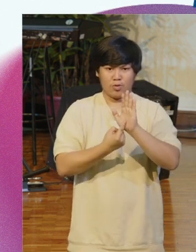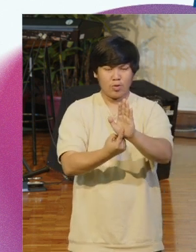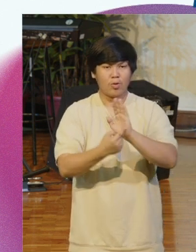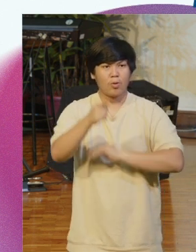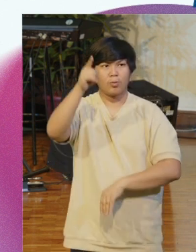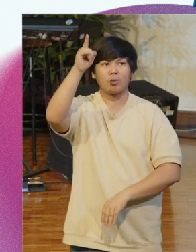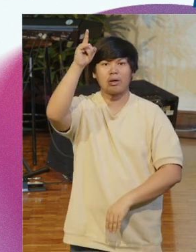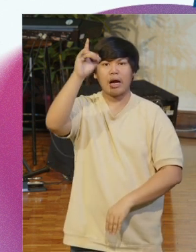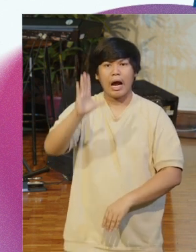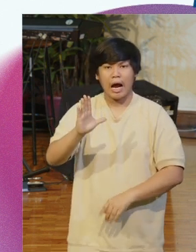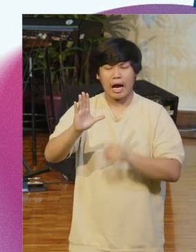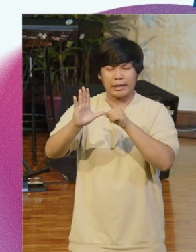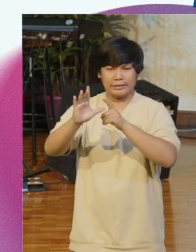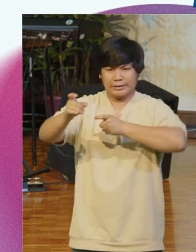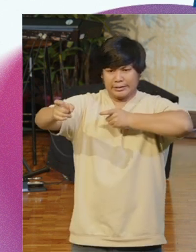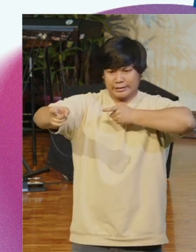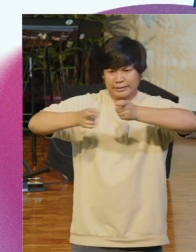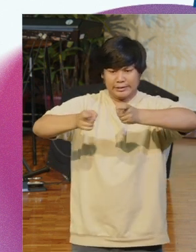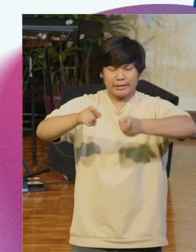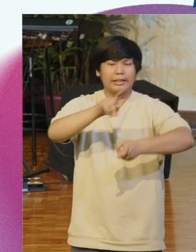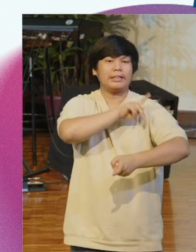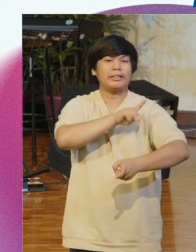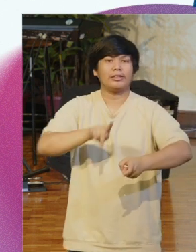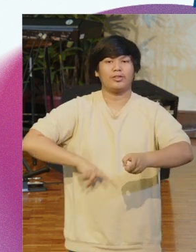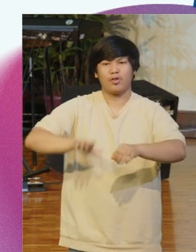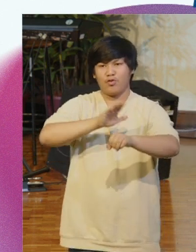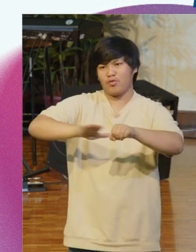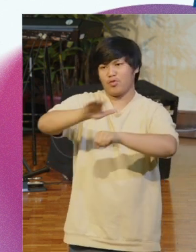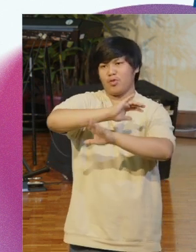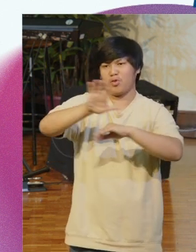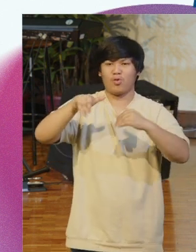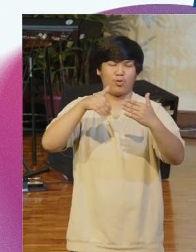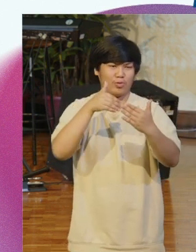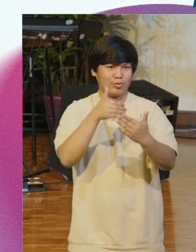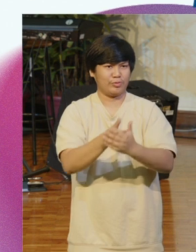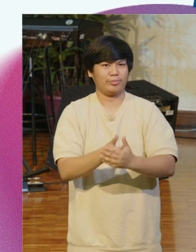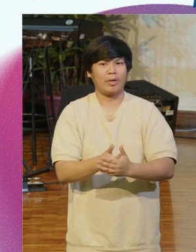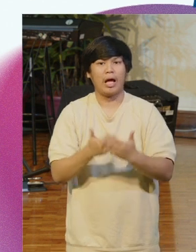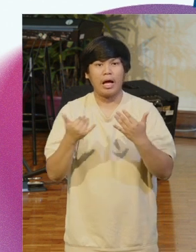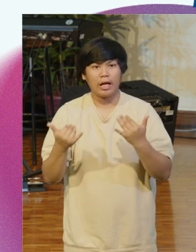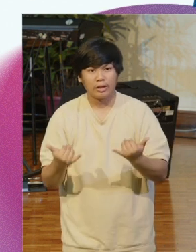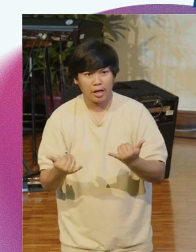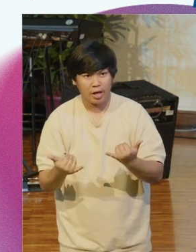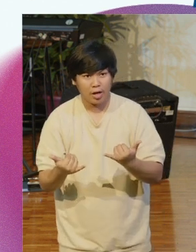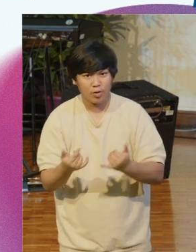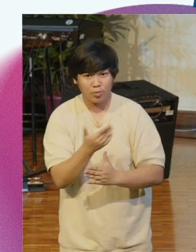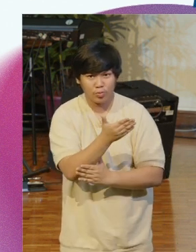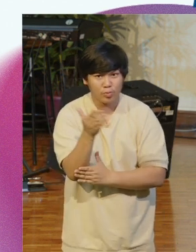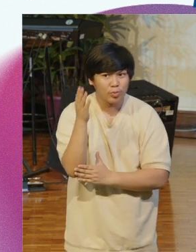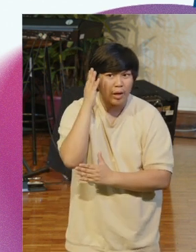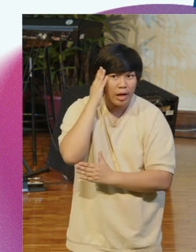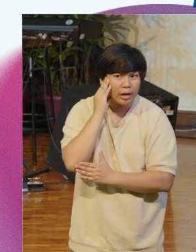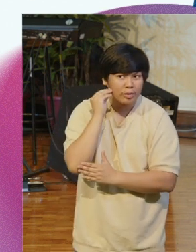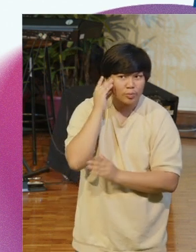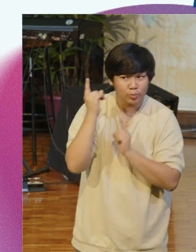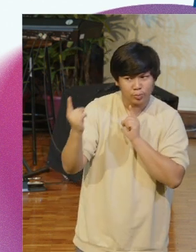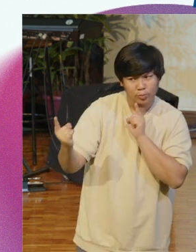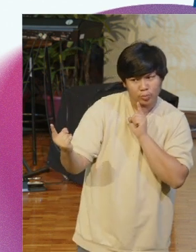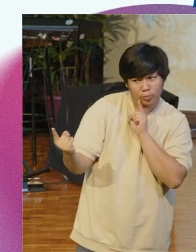kanyang paghahari sa lahat. No? Kayo po ba'y nakaranas na